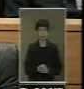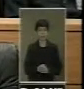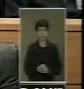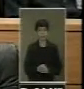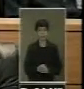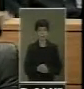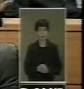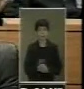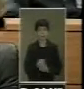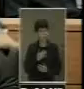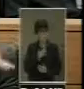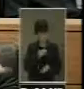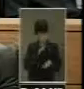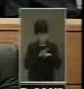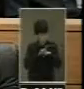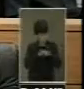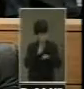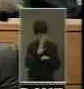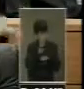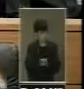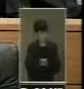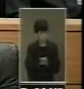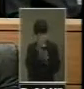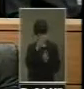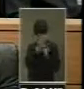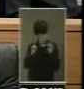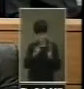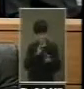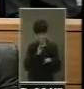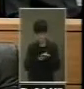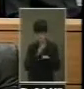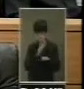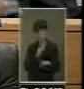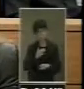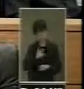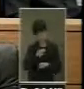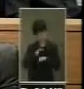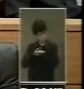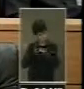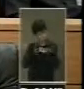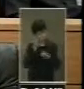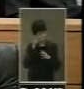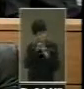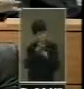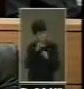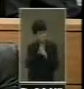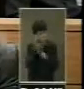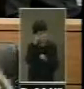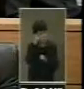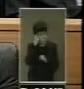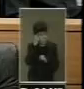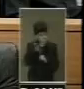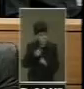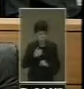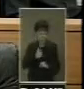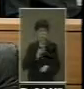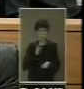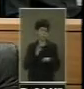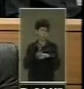ท่านประธานครับผมไม่ได้ตำหนิท่านว่าท่านมีความคิดต่างจากผมไม่ได้ตำหนิท่านว่าสิ่งที่ท่านคิดไม่เป็นจริ